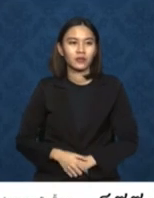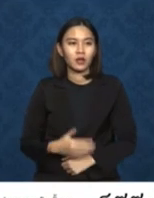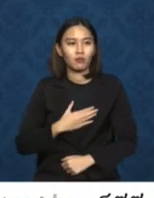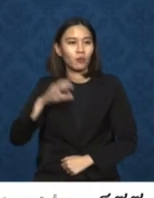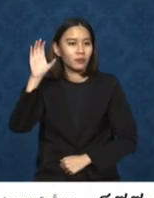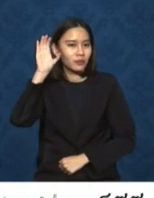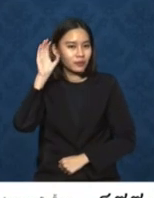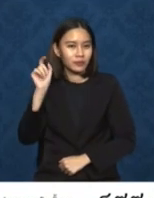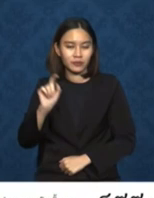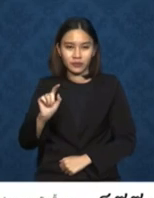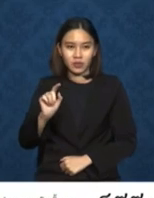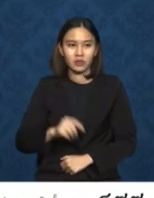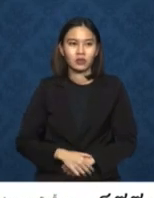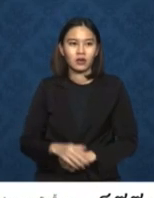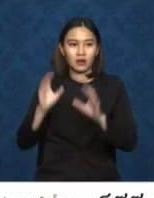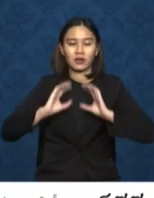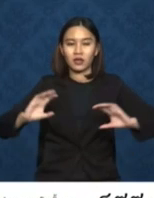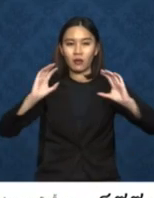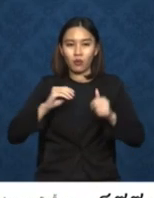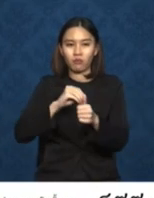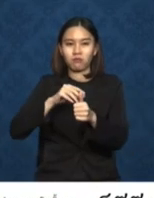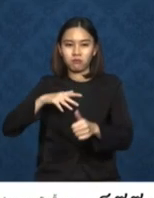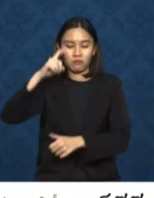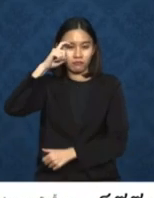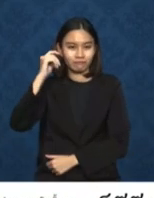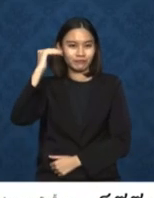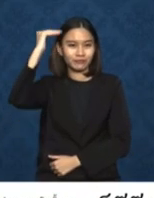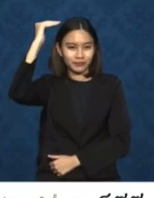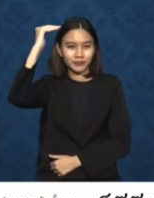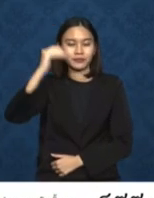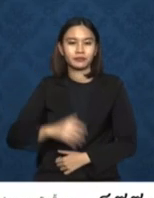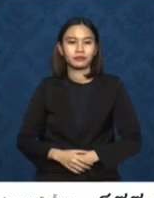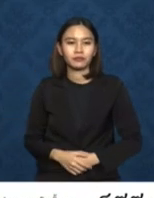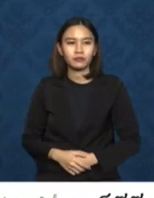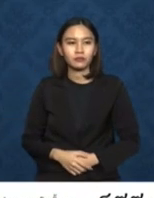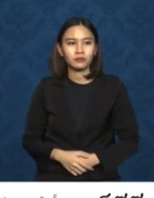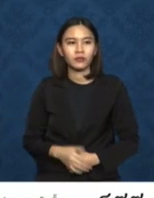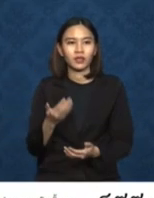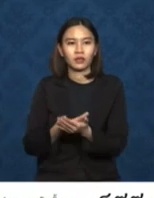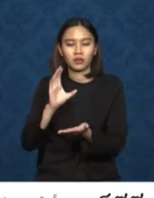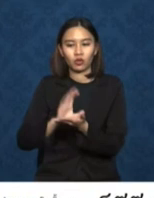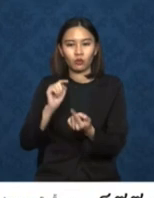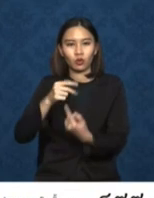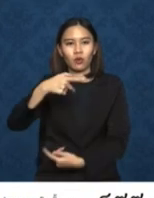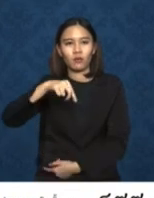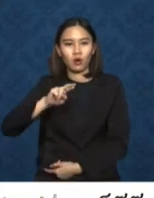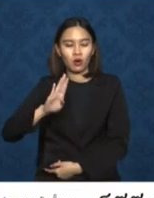ผมยงเชื่อมั่นครับวารัฒบารโดยการนเขานท่ในยกเสรจภาธิศิลจะใช้งทwanระมาณในพร measurement